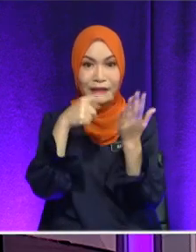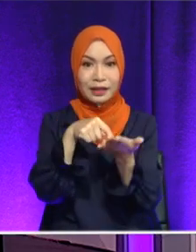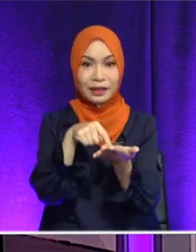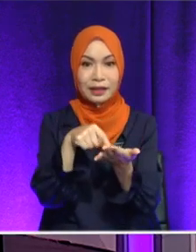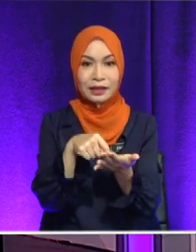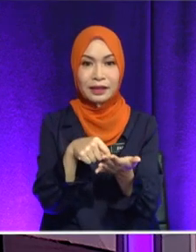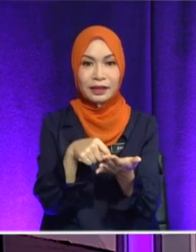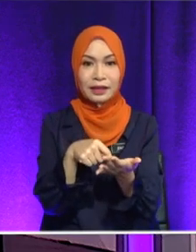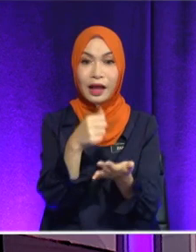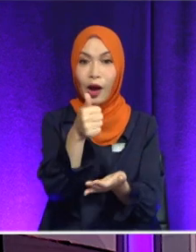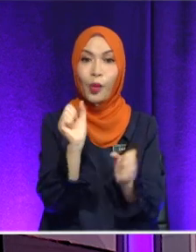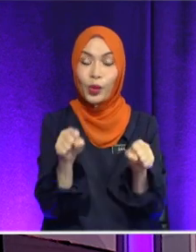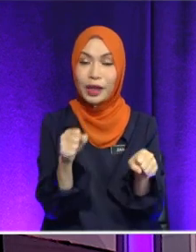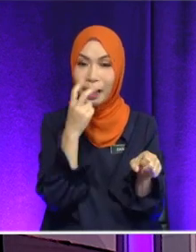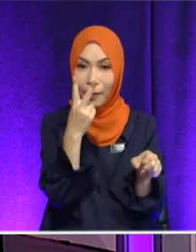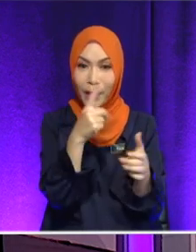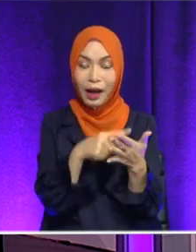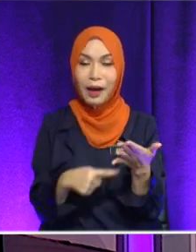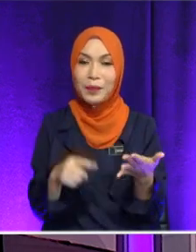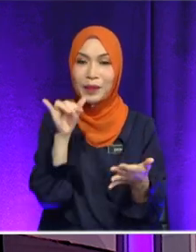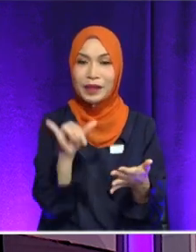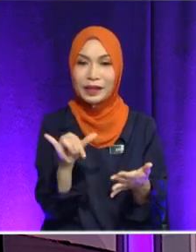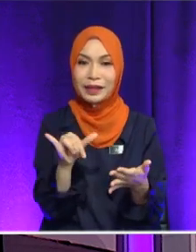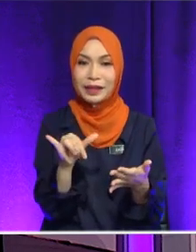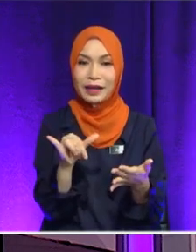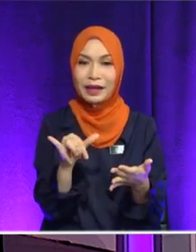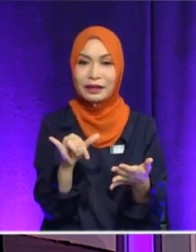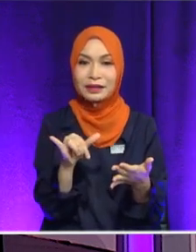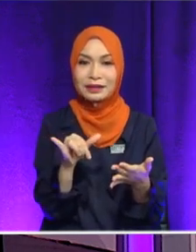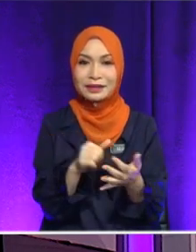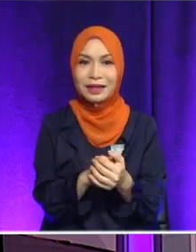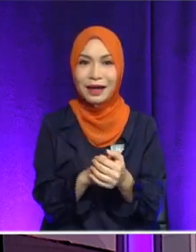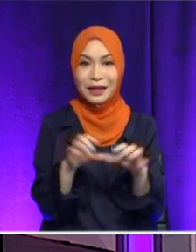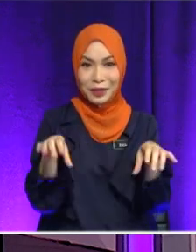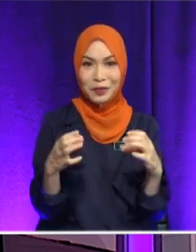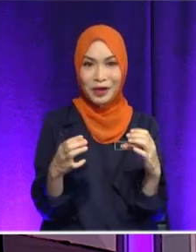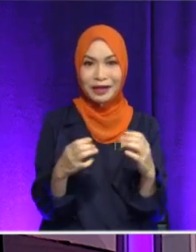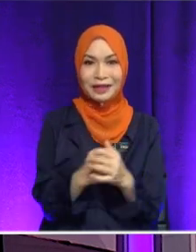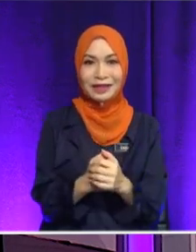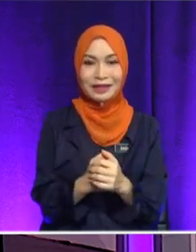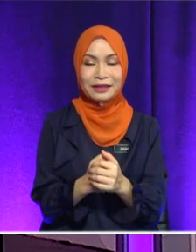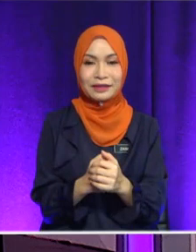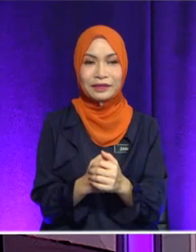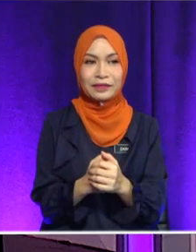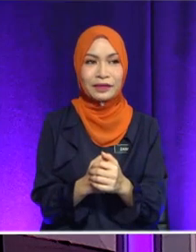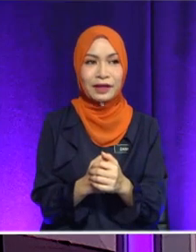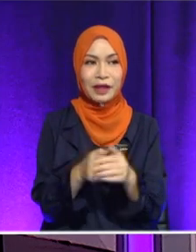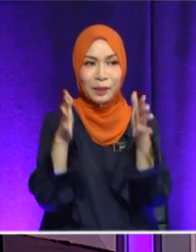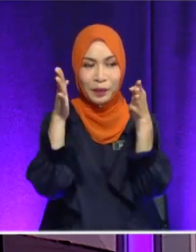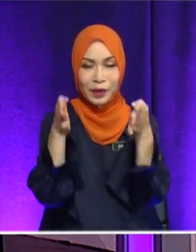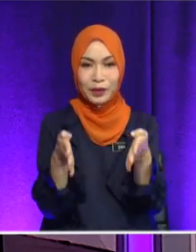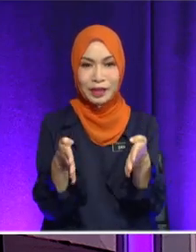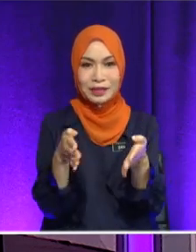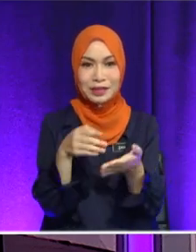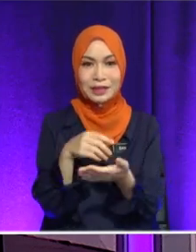apa yang dilukis yang dihasilkan oleh di sini kita ada